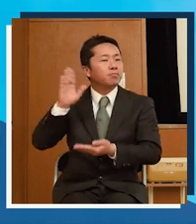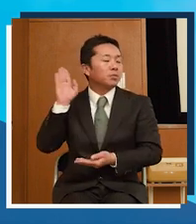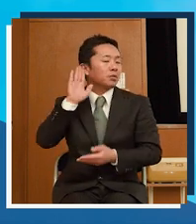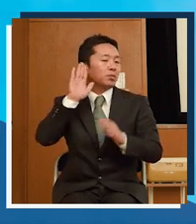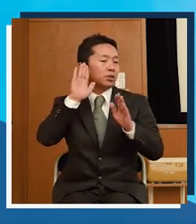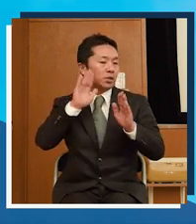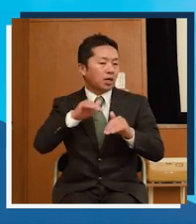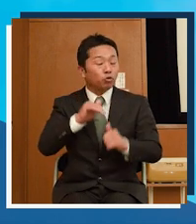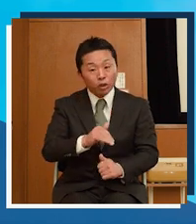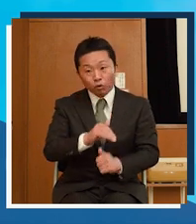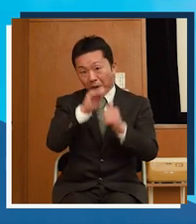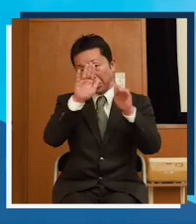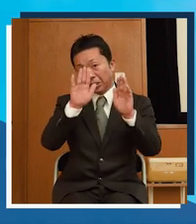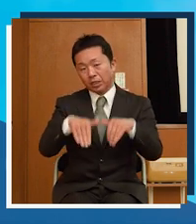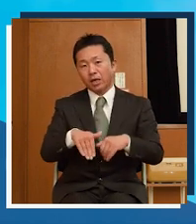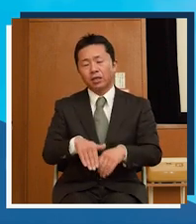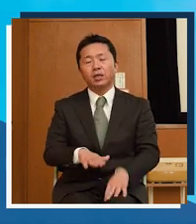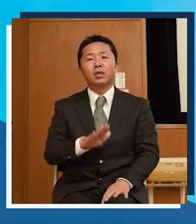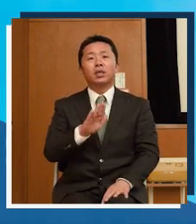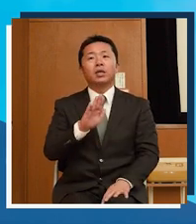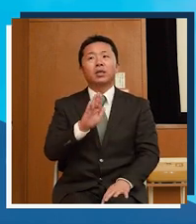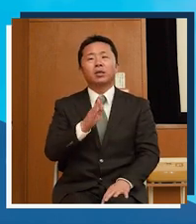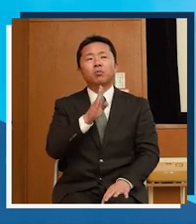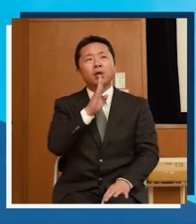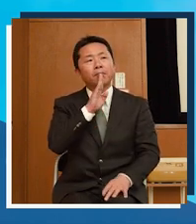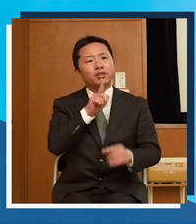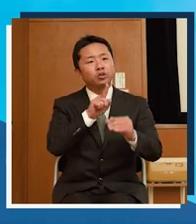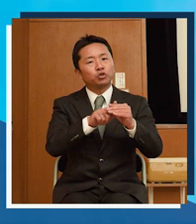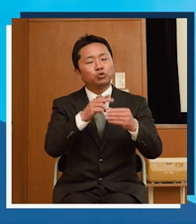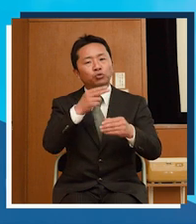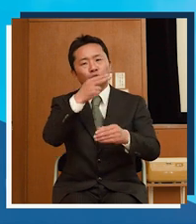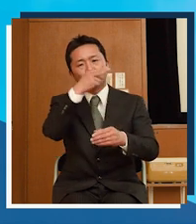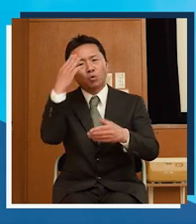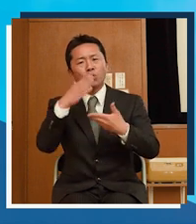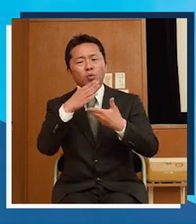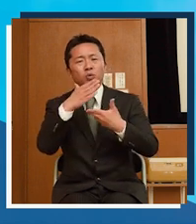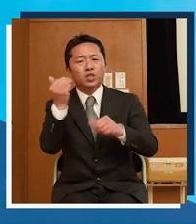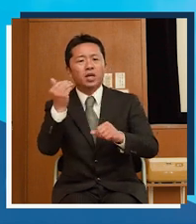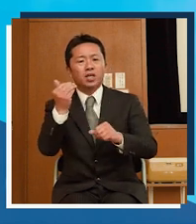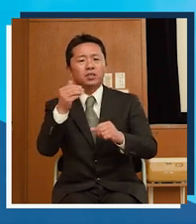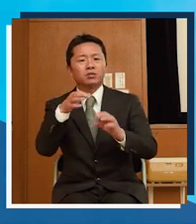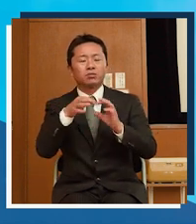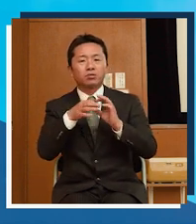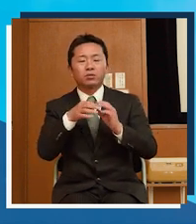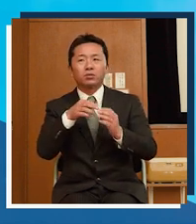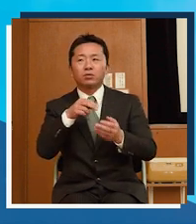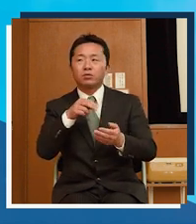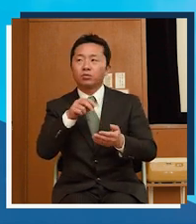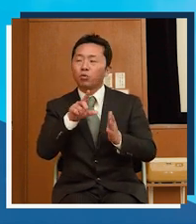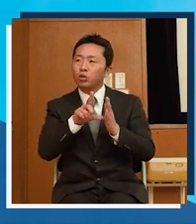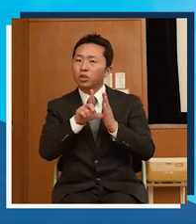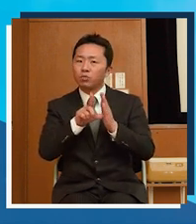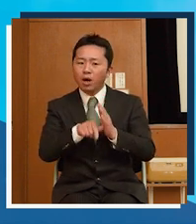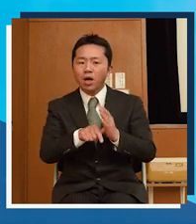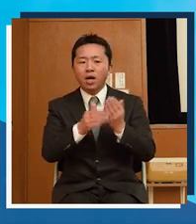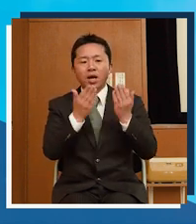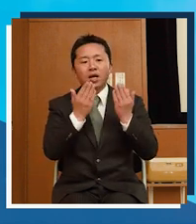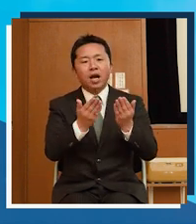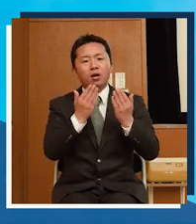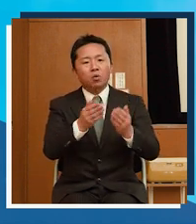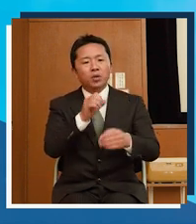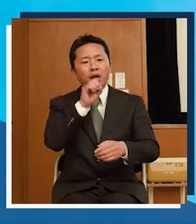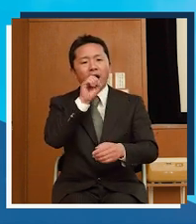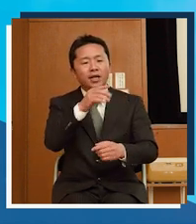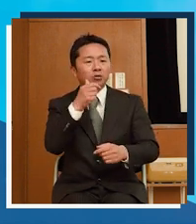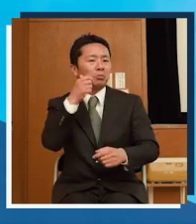ましたけどやっぱり中高生の頃は基地問題に関心があってもやっぱり沖縄では学校で話せないタブーみたい